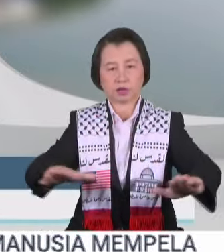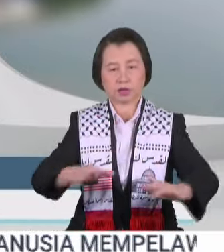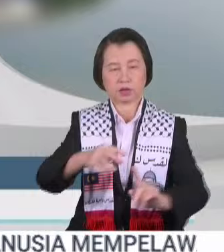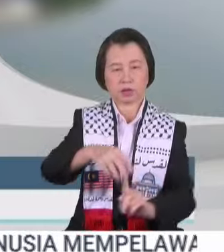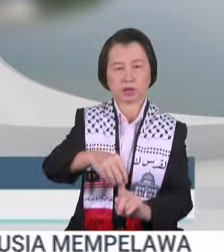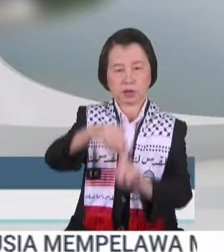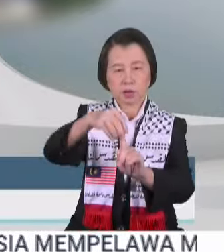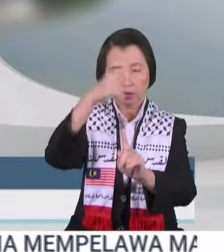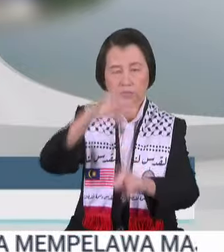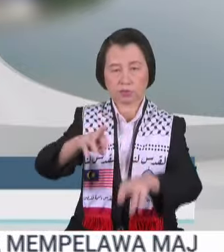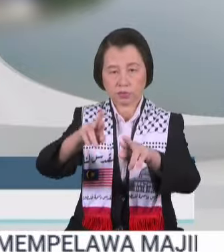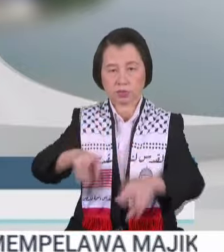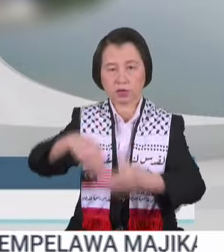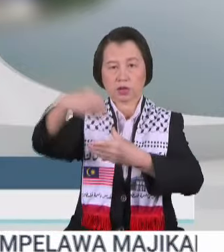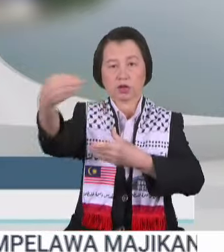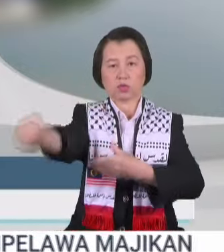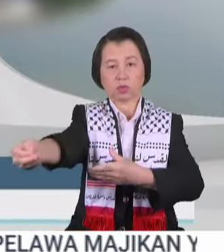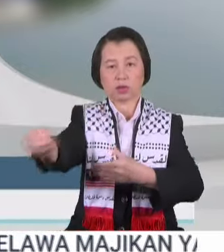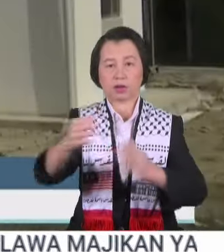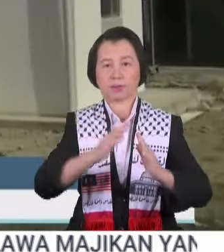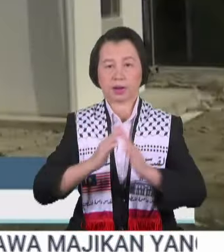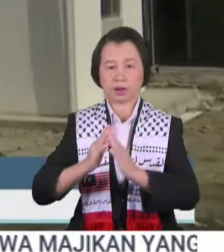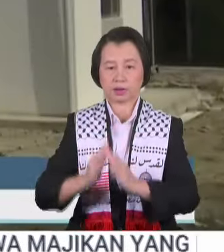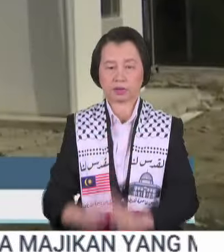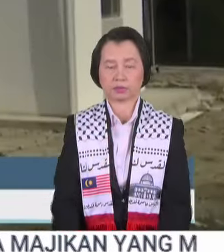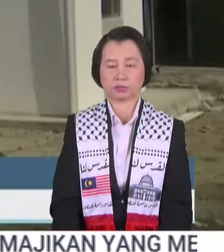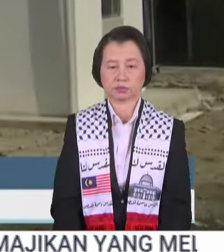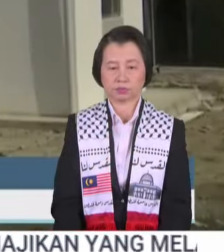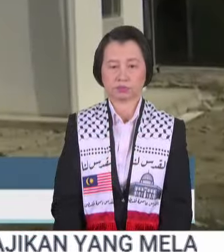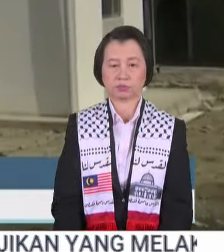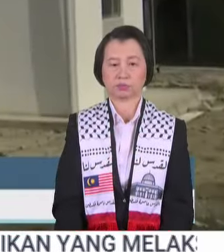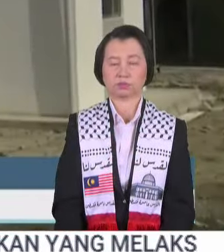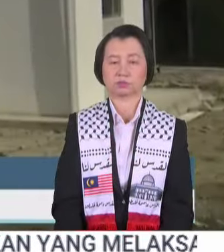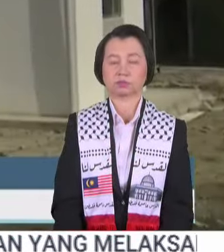khusus kepada penduduk luar bandar.